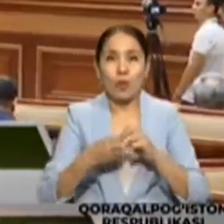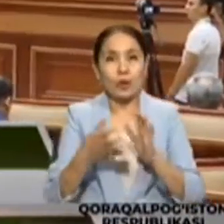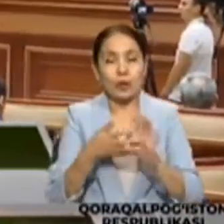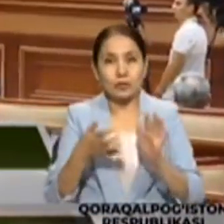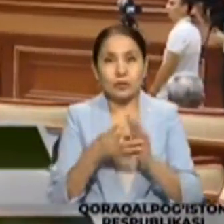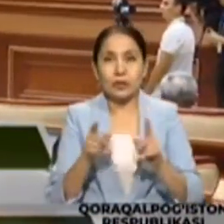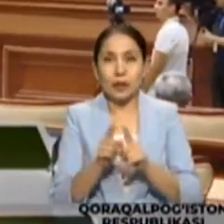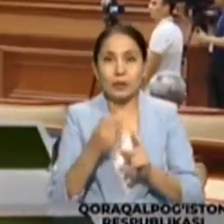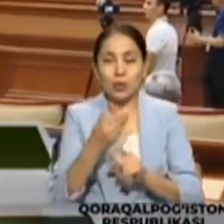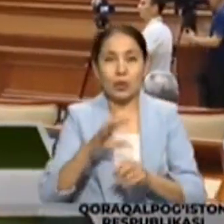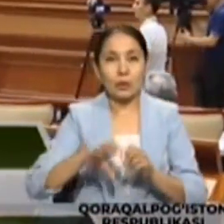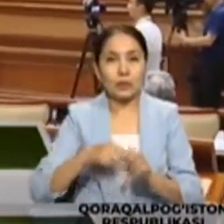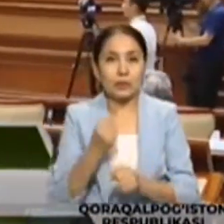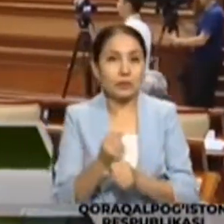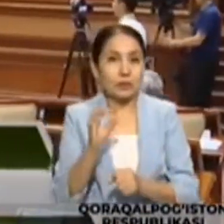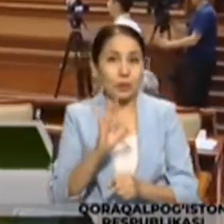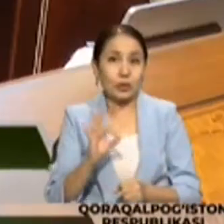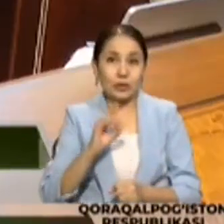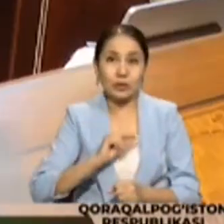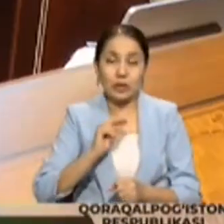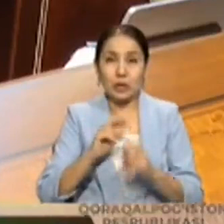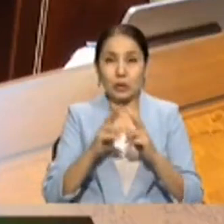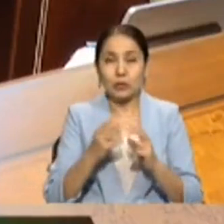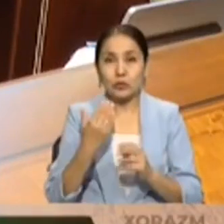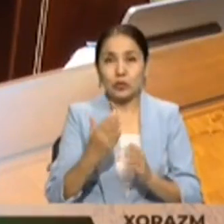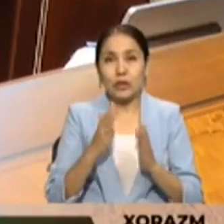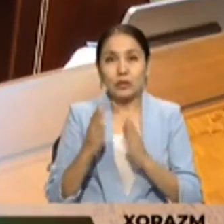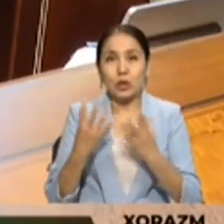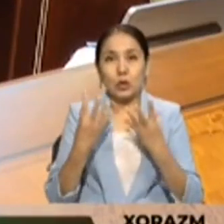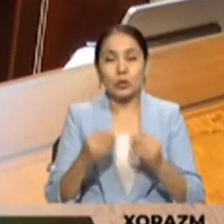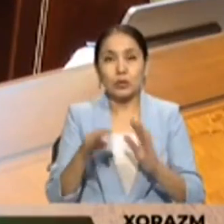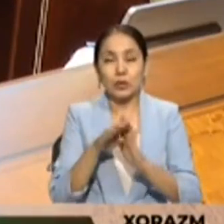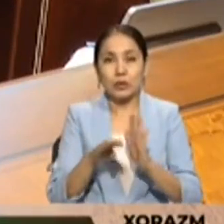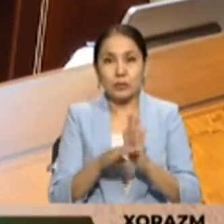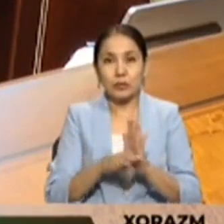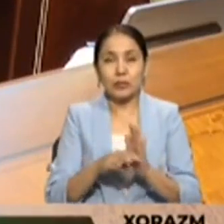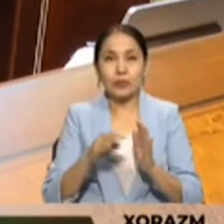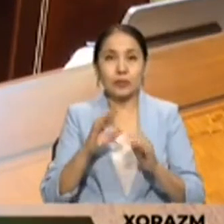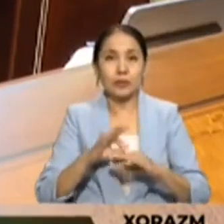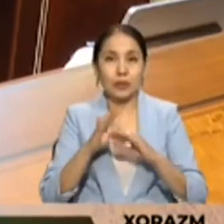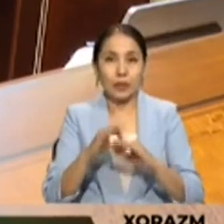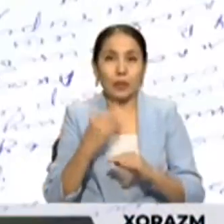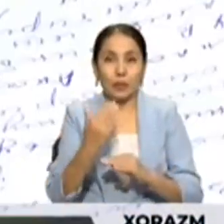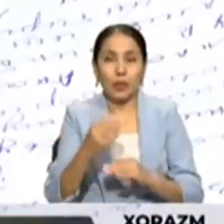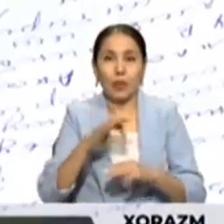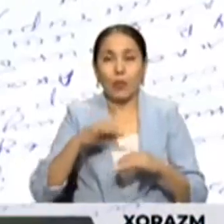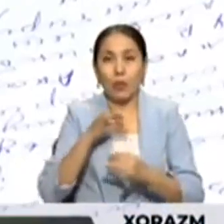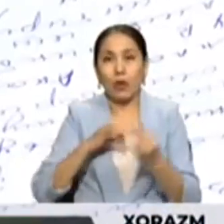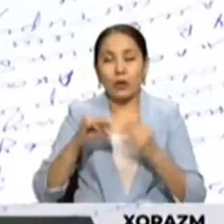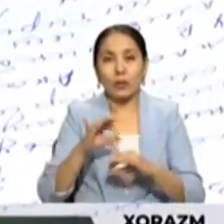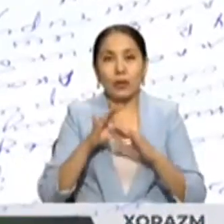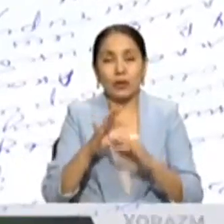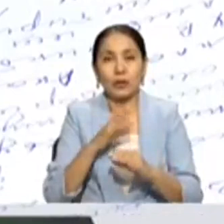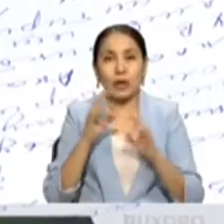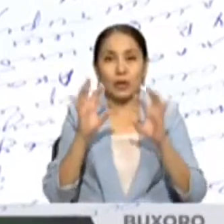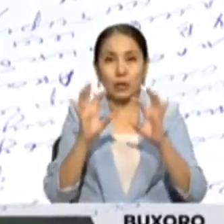kamchiliklar hamda ularni bartaraf etish borasidagi ishlar ko'rib chiqildi. Shundan so'ng kun tartibidagi masalalarga o'tildi. Birinchi muhokama etilgan masala